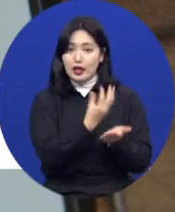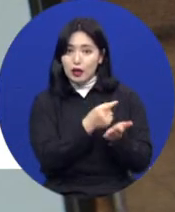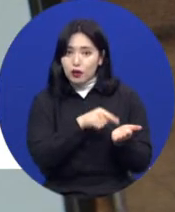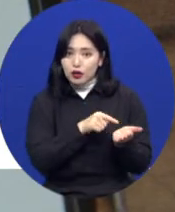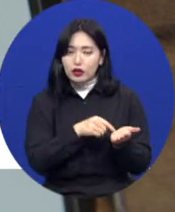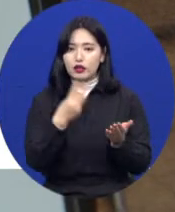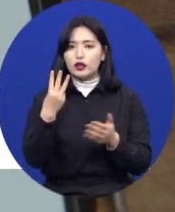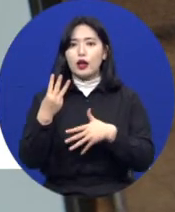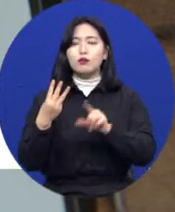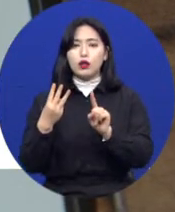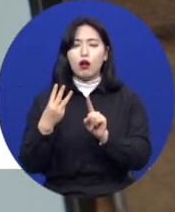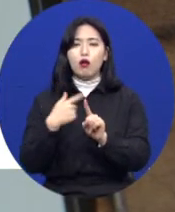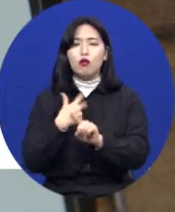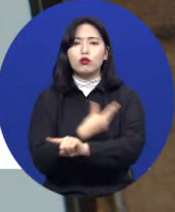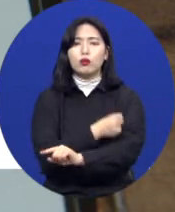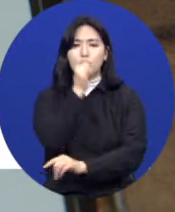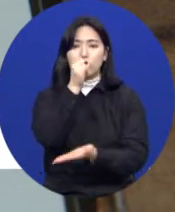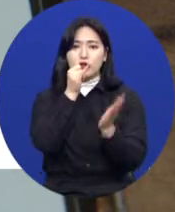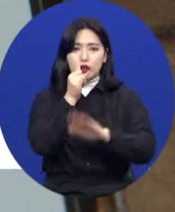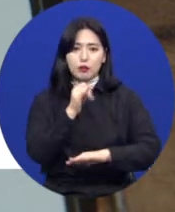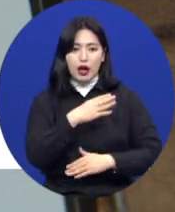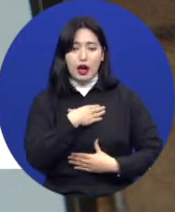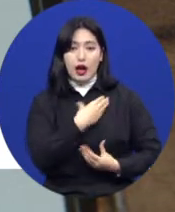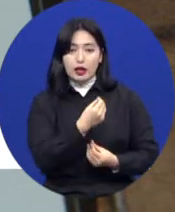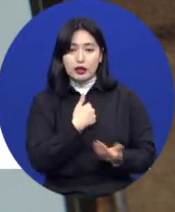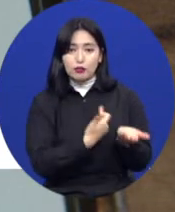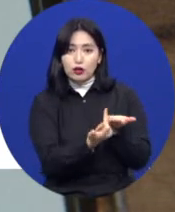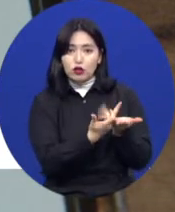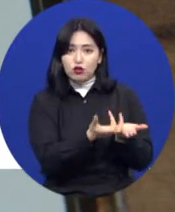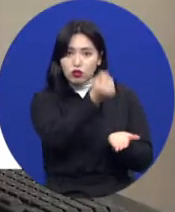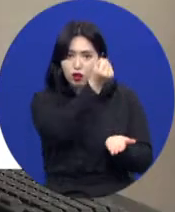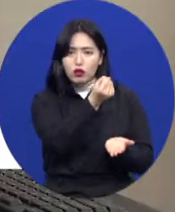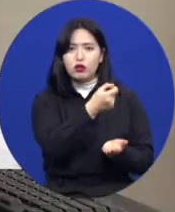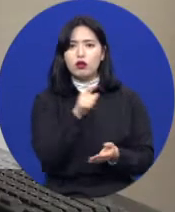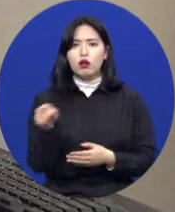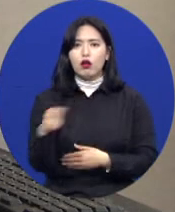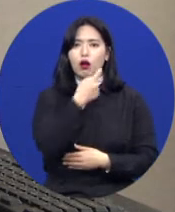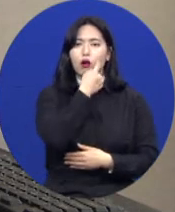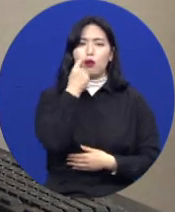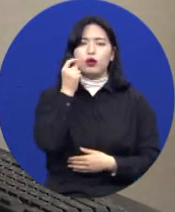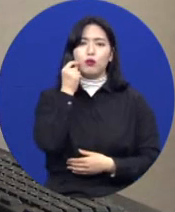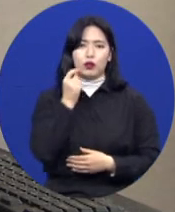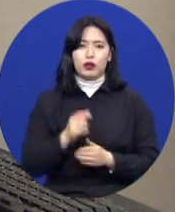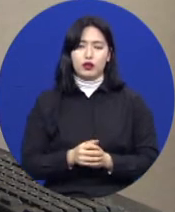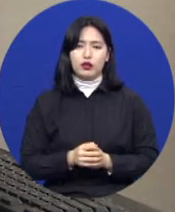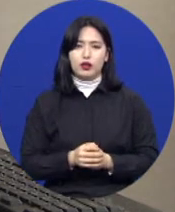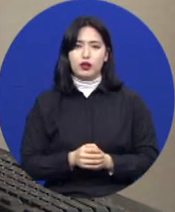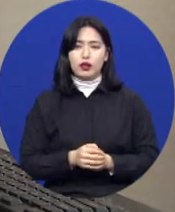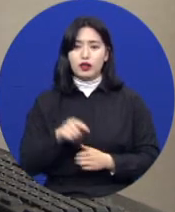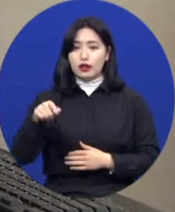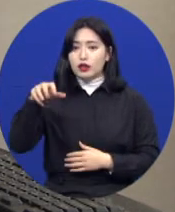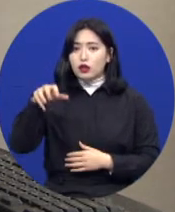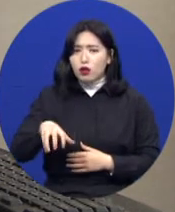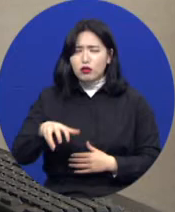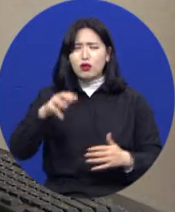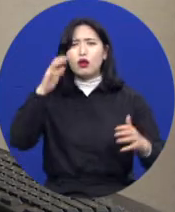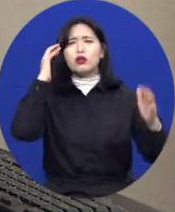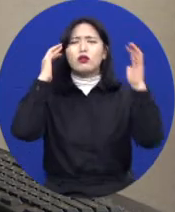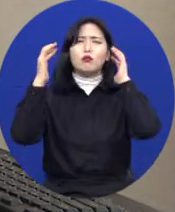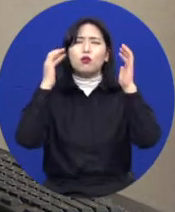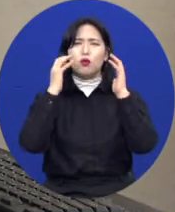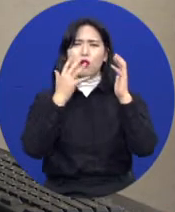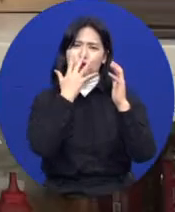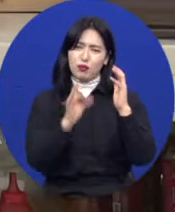접종까지 마친 것으로 나오지만 제주 안심코드는 인식하지 못하는 겁니다. 현장에서는 혼선이 빚어질